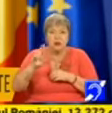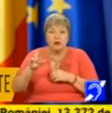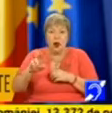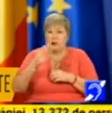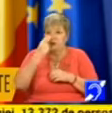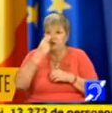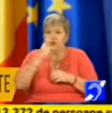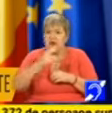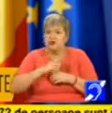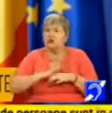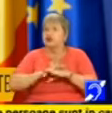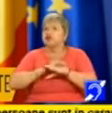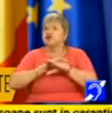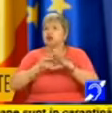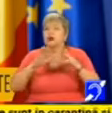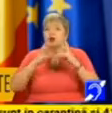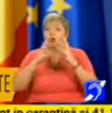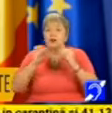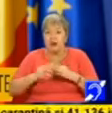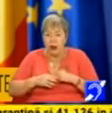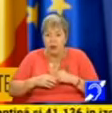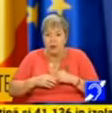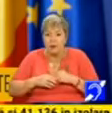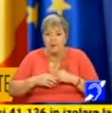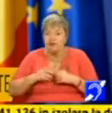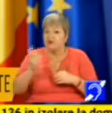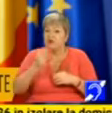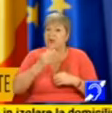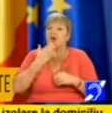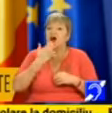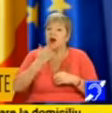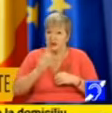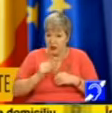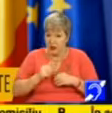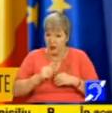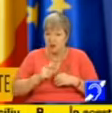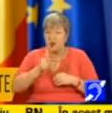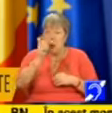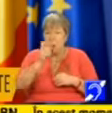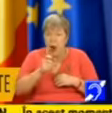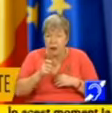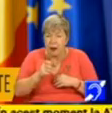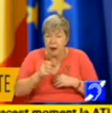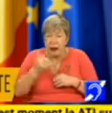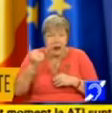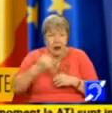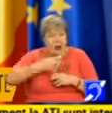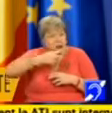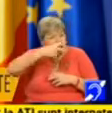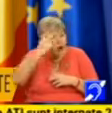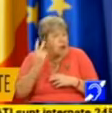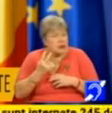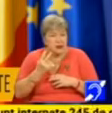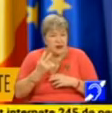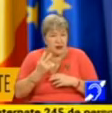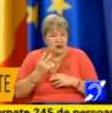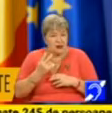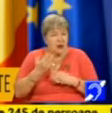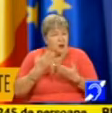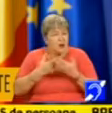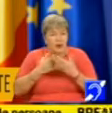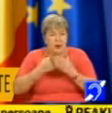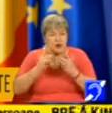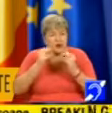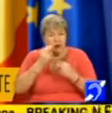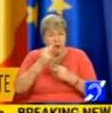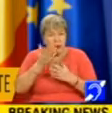vizibile. Au fost, din păcate, oameni care n-au înțeles despre ce este vorba, care n-au înțeles